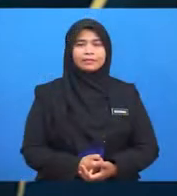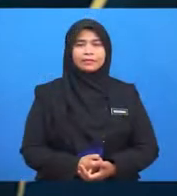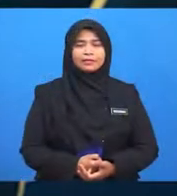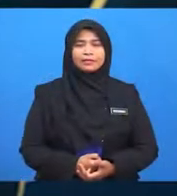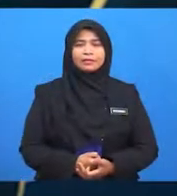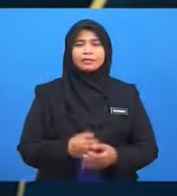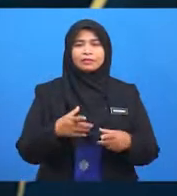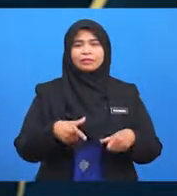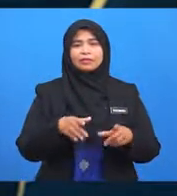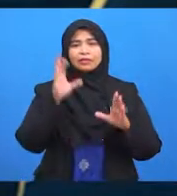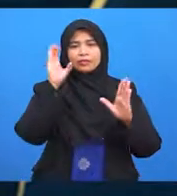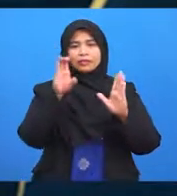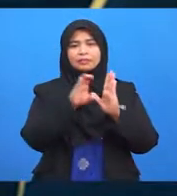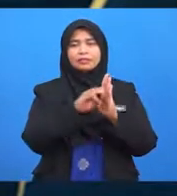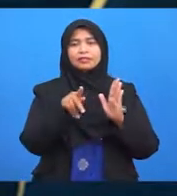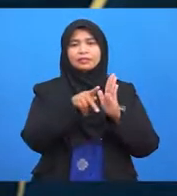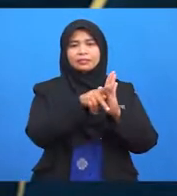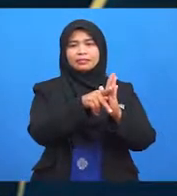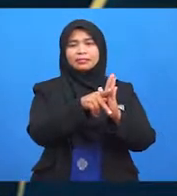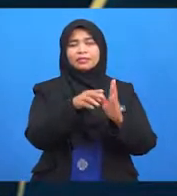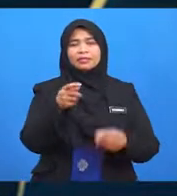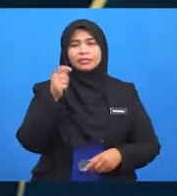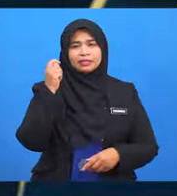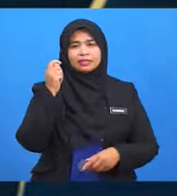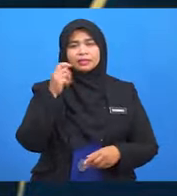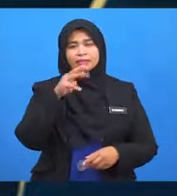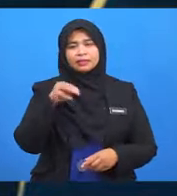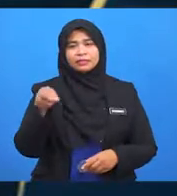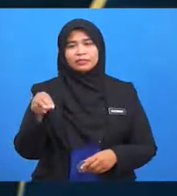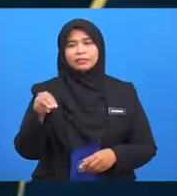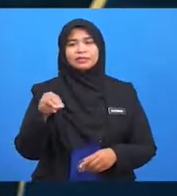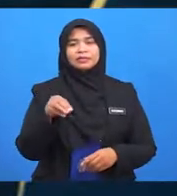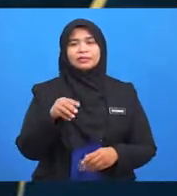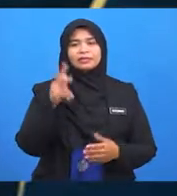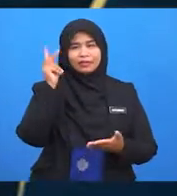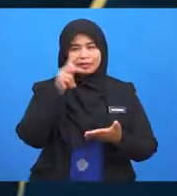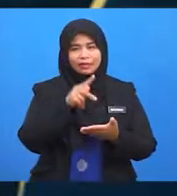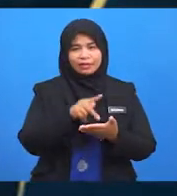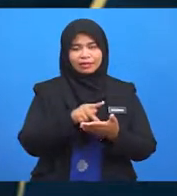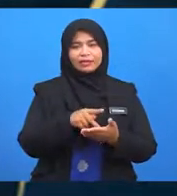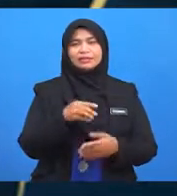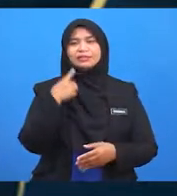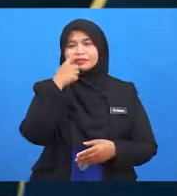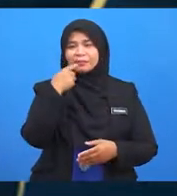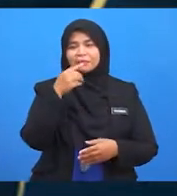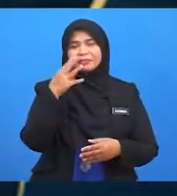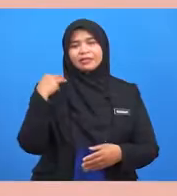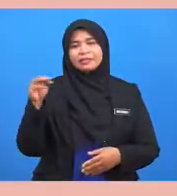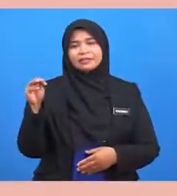Melalui gambar yang dipaparkan sebentar tadi, murid-murid kenal tak siapakah